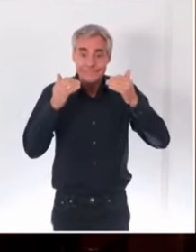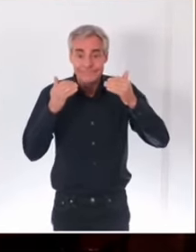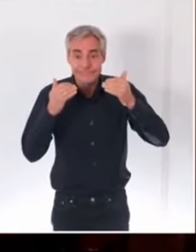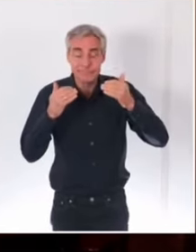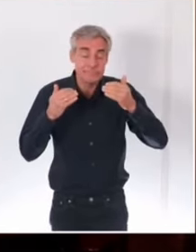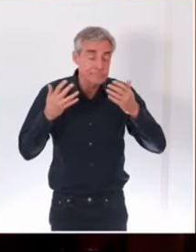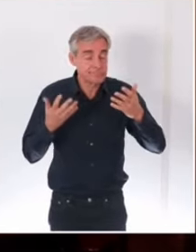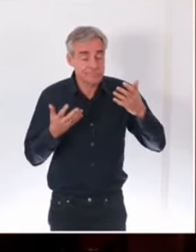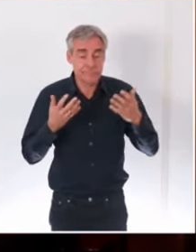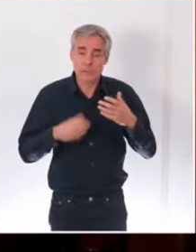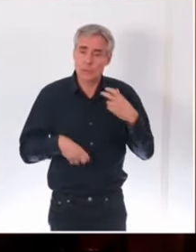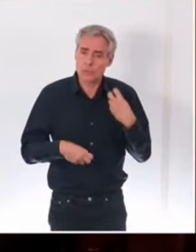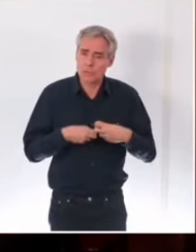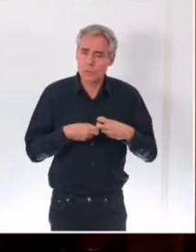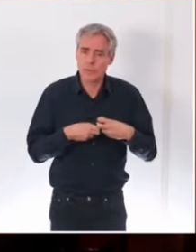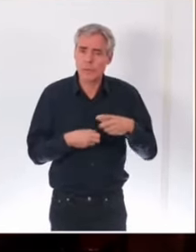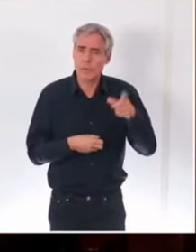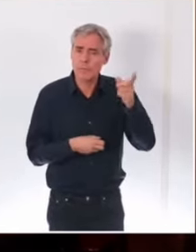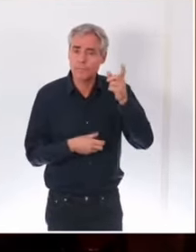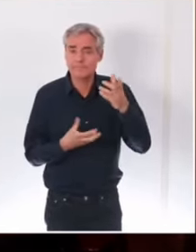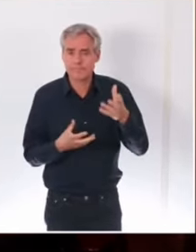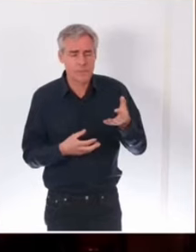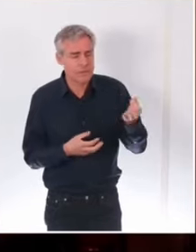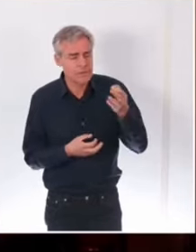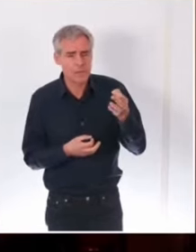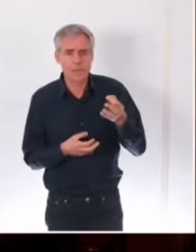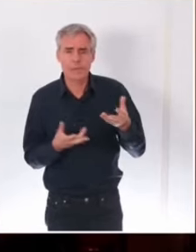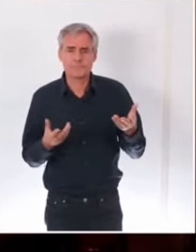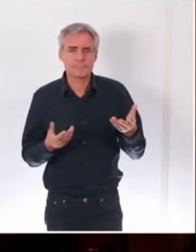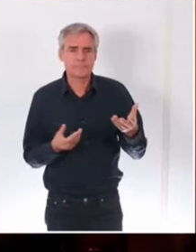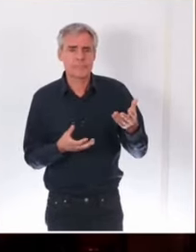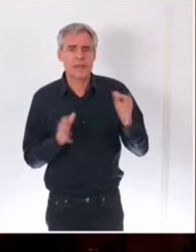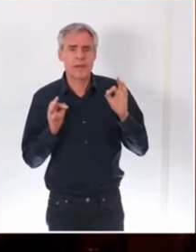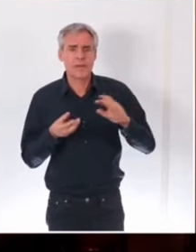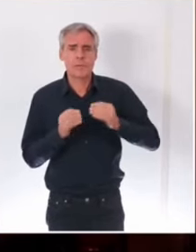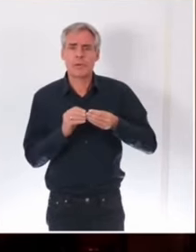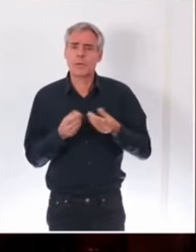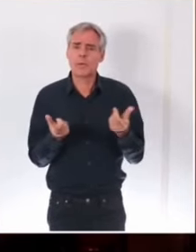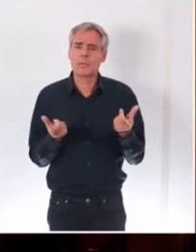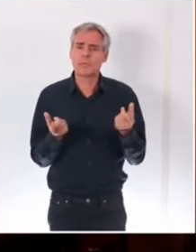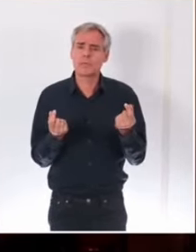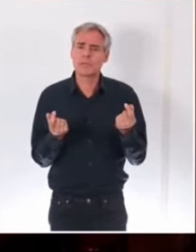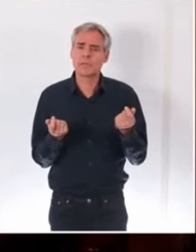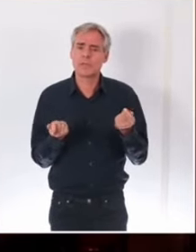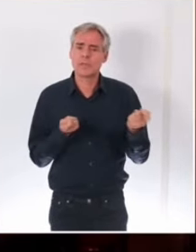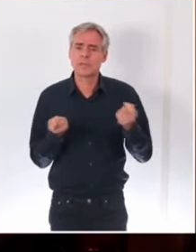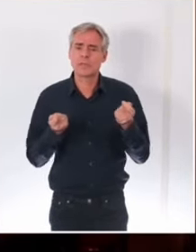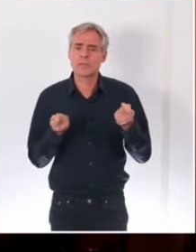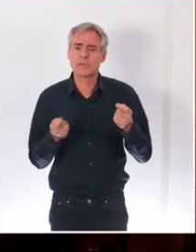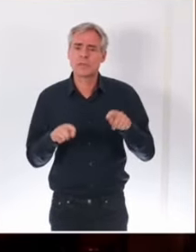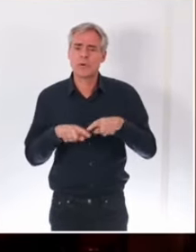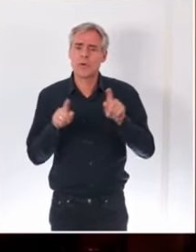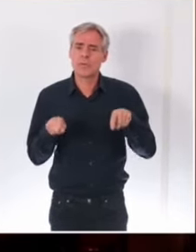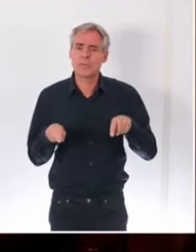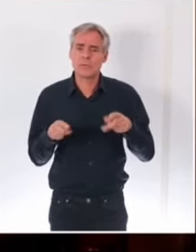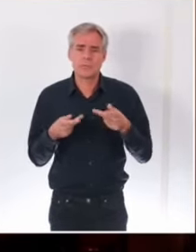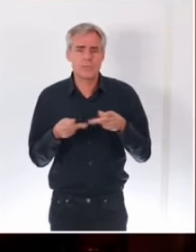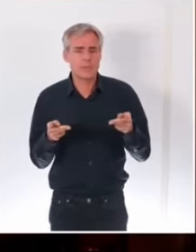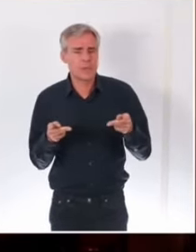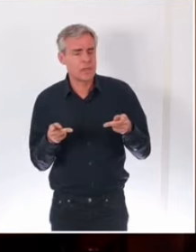amère. J'entends aussi qu'il y a une leçon quelque part de gestion de finances publiques, de Madame Bichet et puis de vos